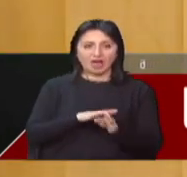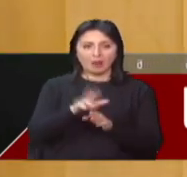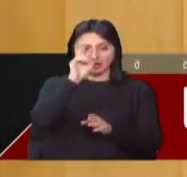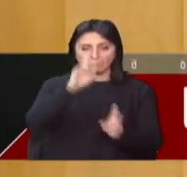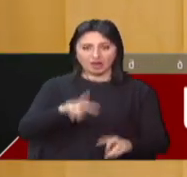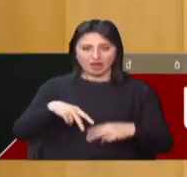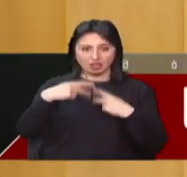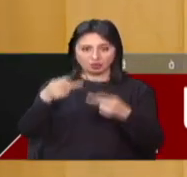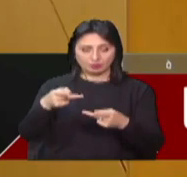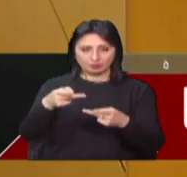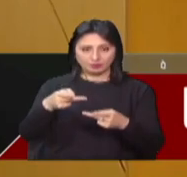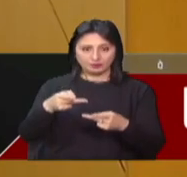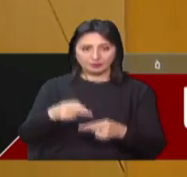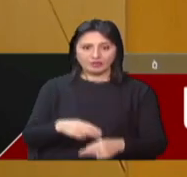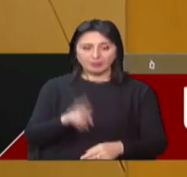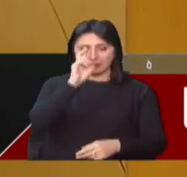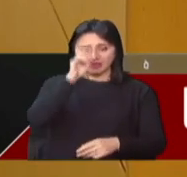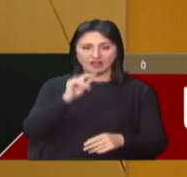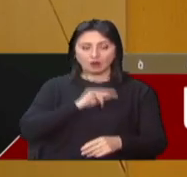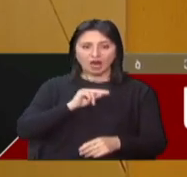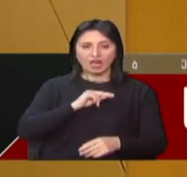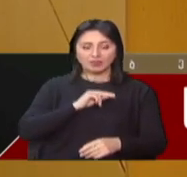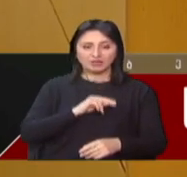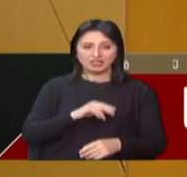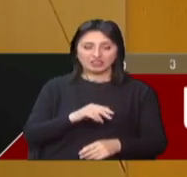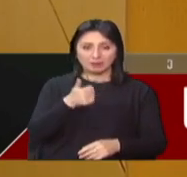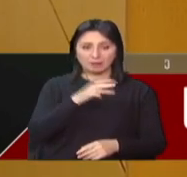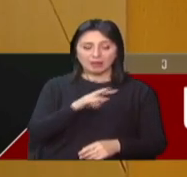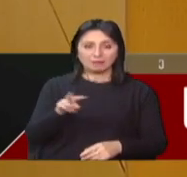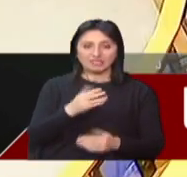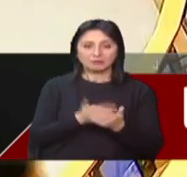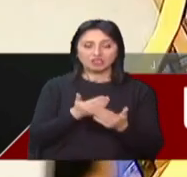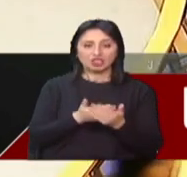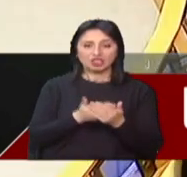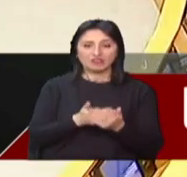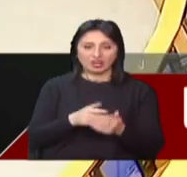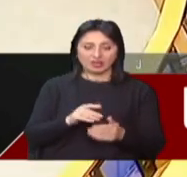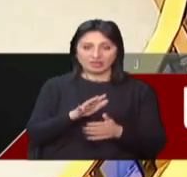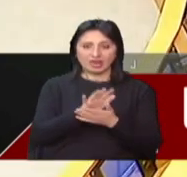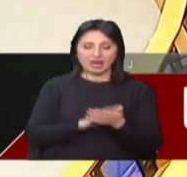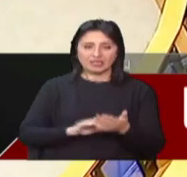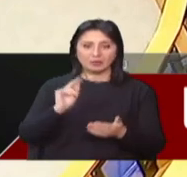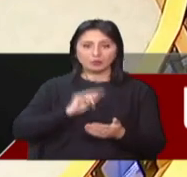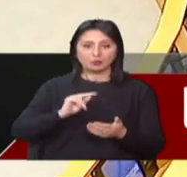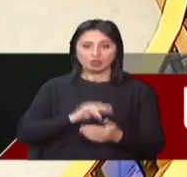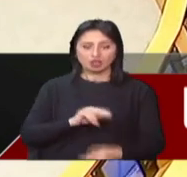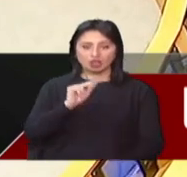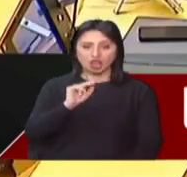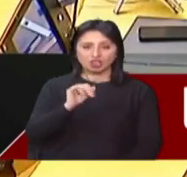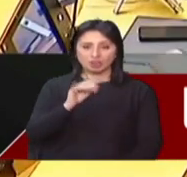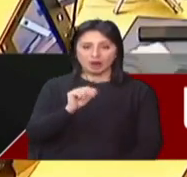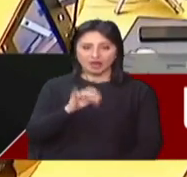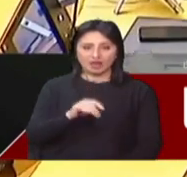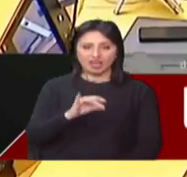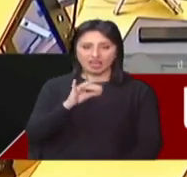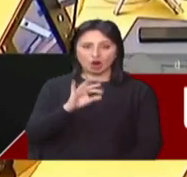აღმასრულებელ ხელისუფლებაში გადაინაცვლა. თავრობის ადმინისტრაციაში ოღონდ პრემიერ-მინისტრის მრჩევლების რანგში გააგრძელებენ მუშაობას ვლადიმერ ჩაჩიბაია